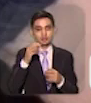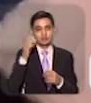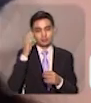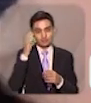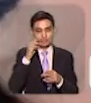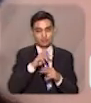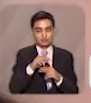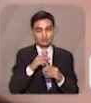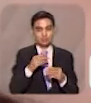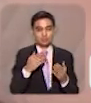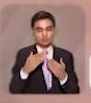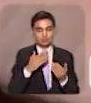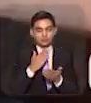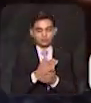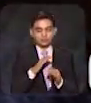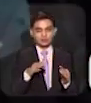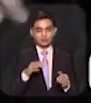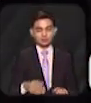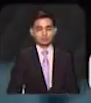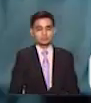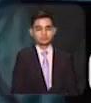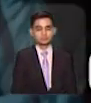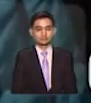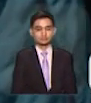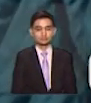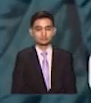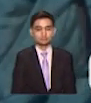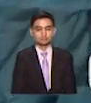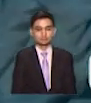жасауда. Жанар Қожанова, Бағдат Баймурзин, Информбюро, Ақтөбе облысы.